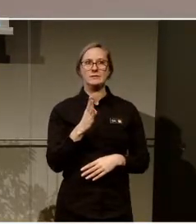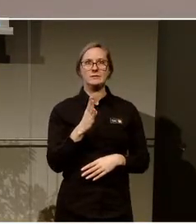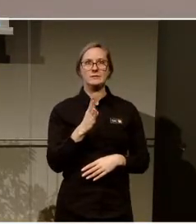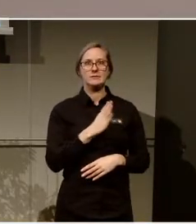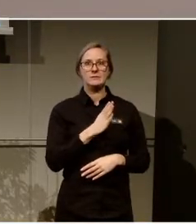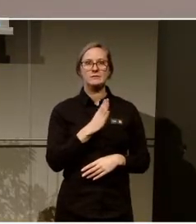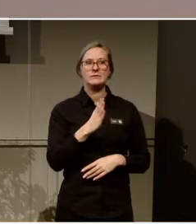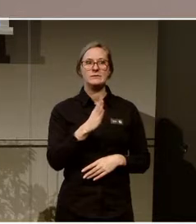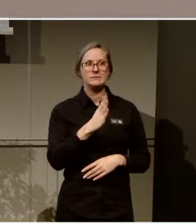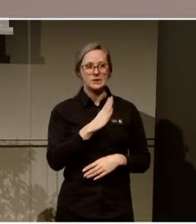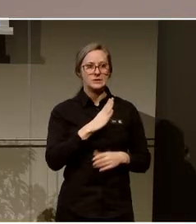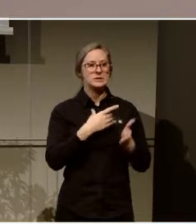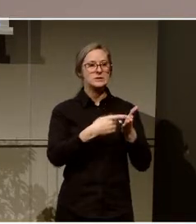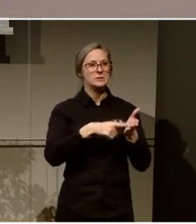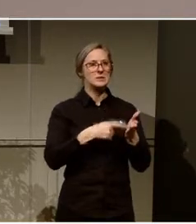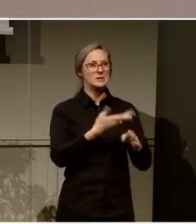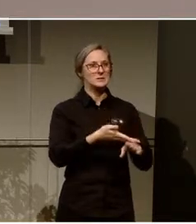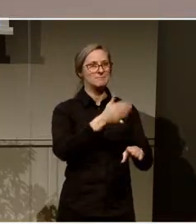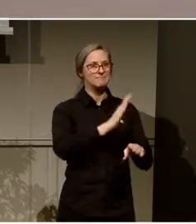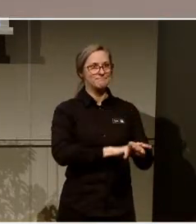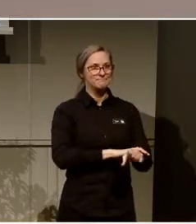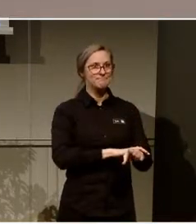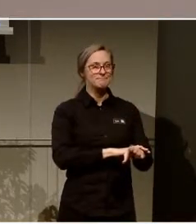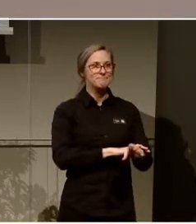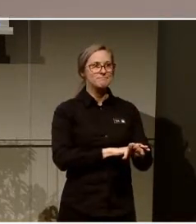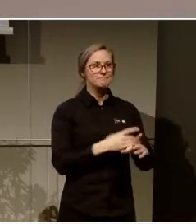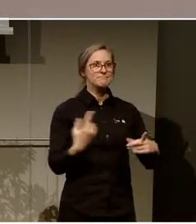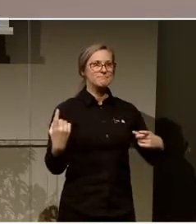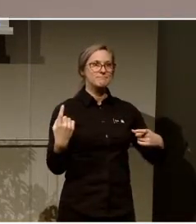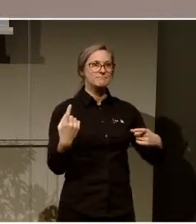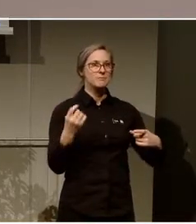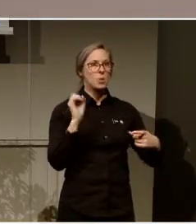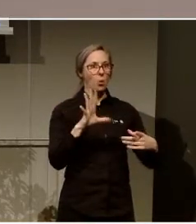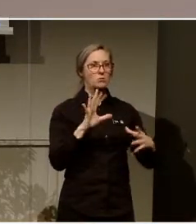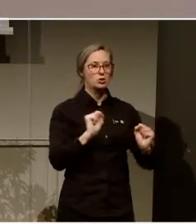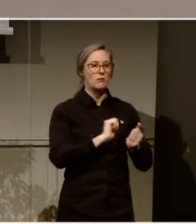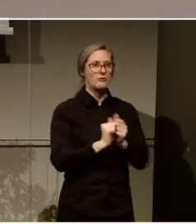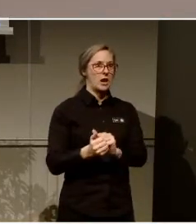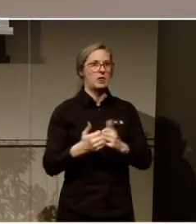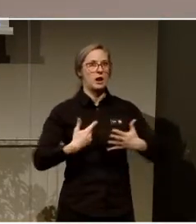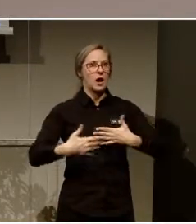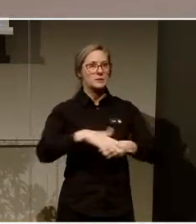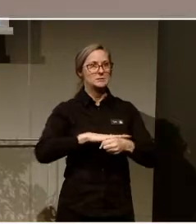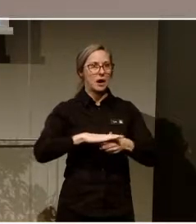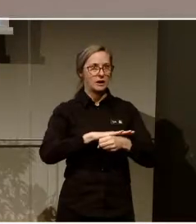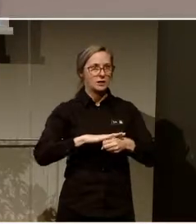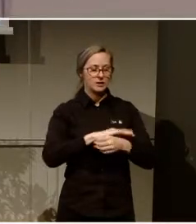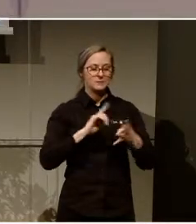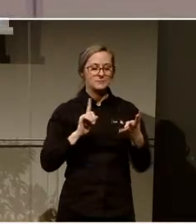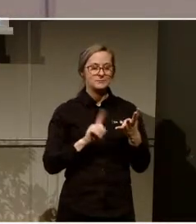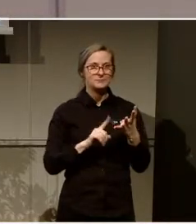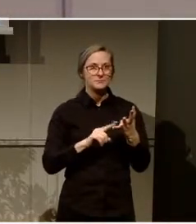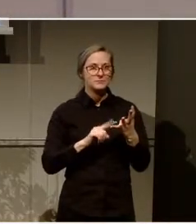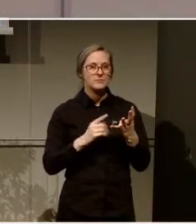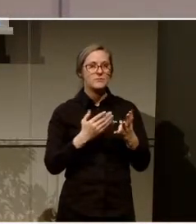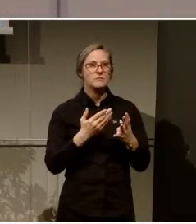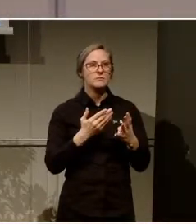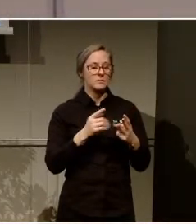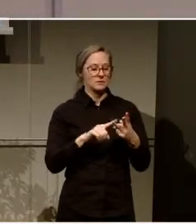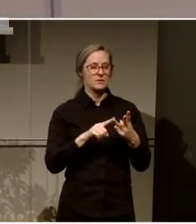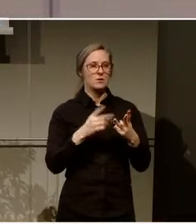att det finns specialister och den kompetens som behövs på en snabbföränderlig arbetsmarknad. Och också